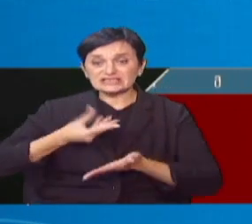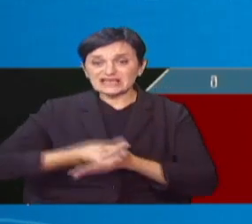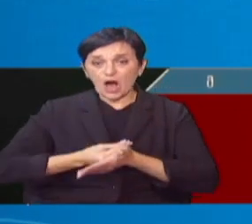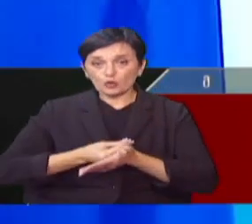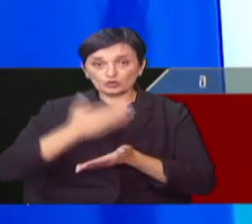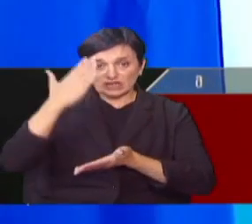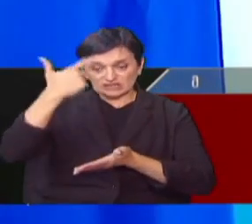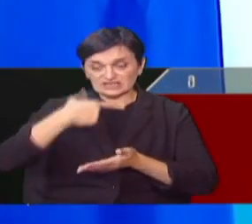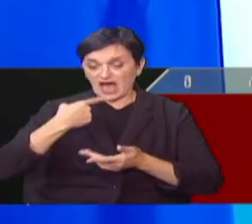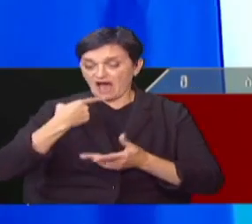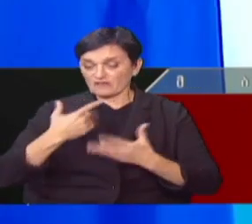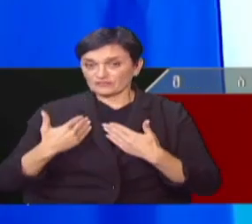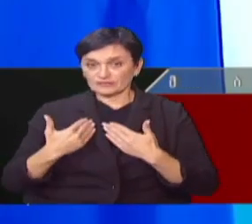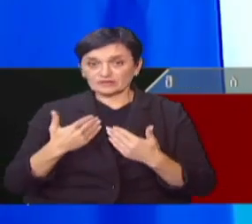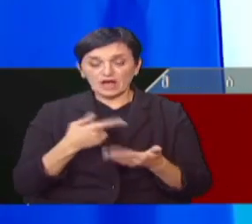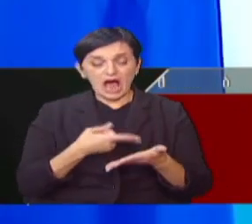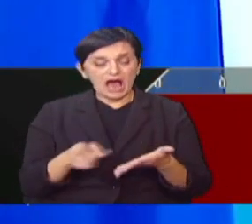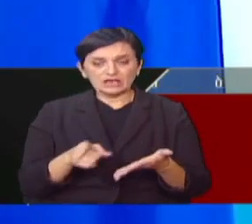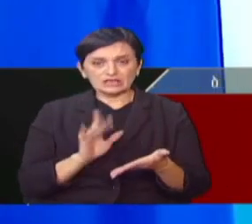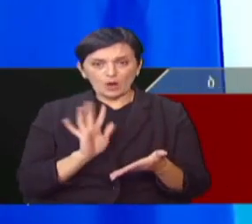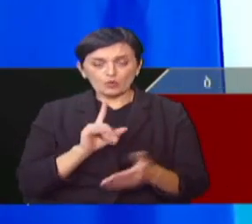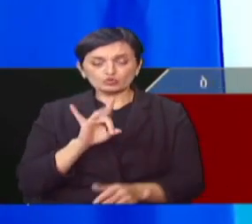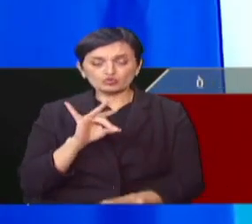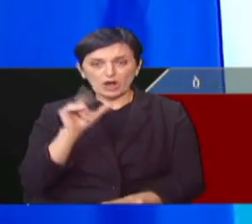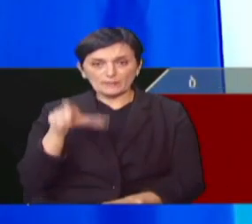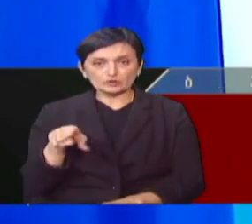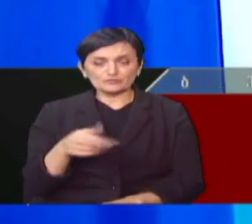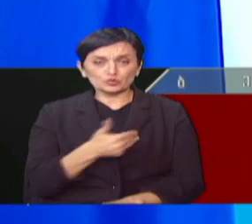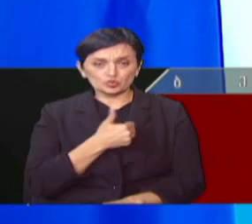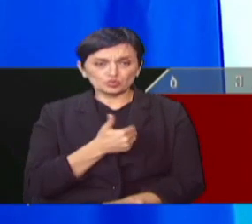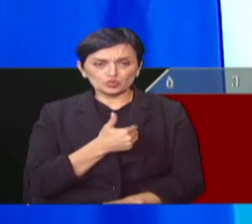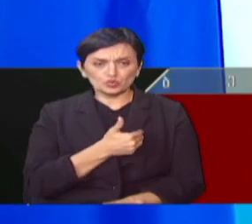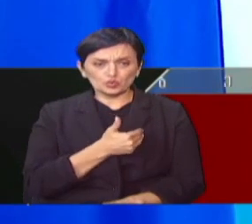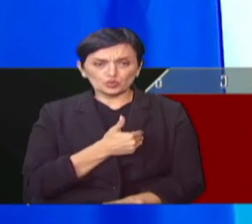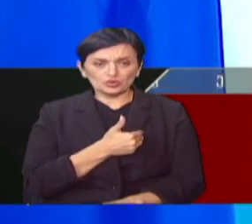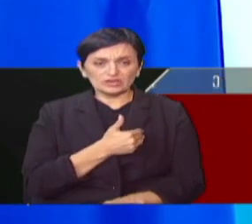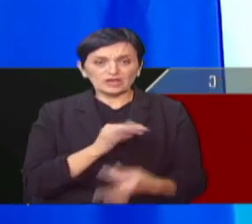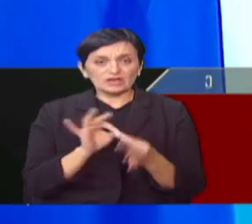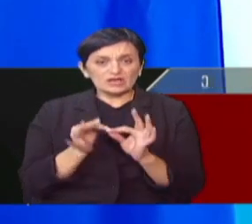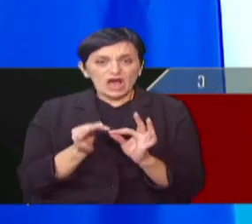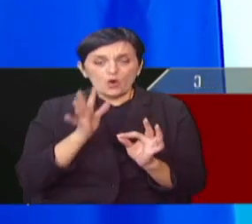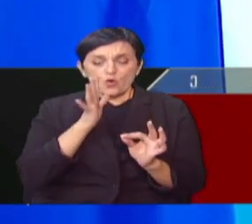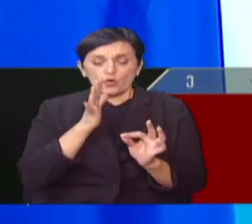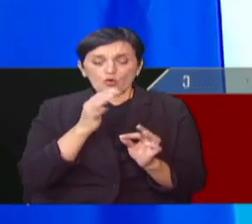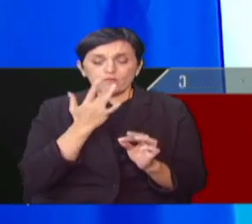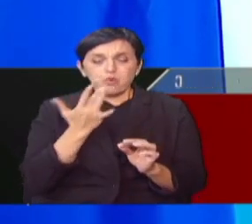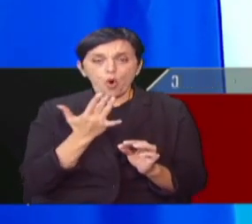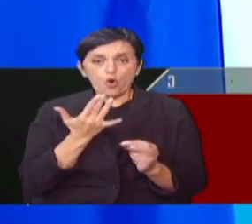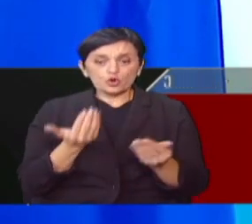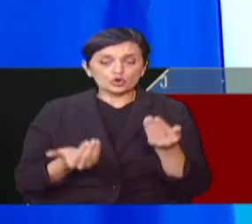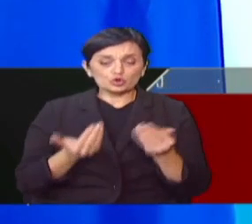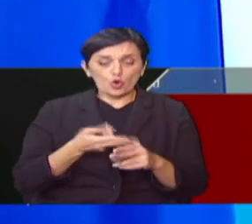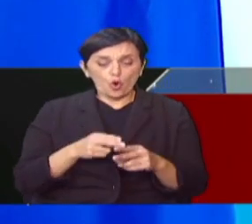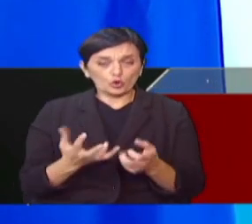საკუთარ თავზე. არ გამოურიცხავ, რომ სალომე ზურაბიშვილს სურდეს, რომ გარკვეული პოლიტიკური წონა შეიძინო